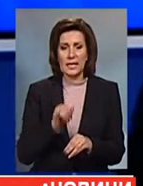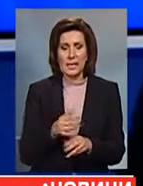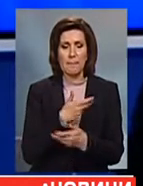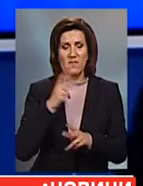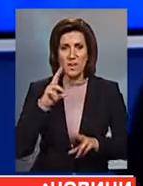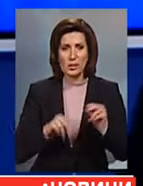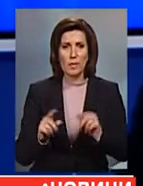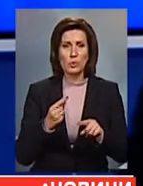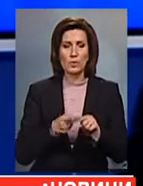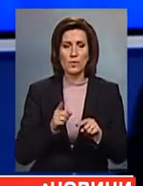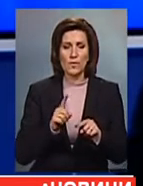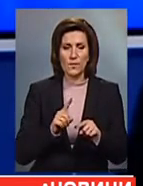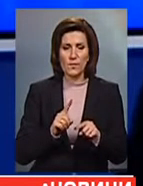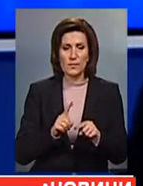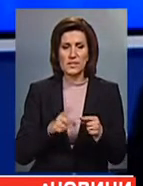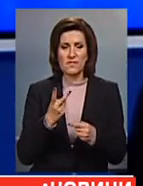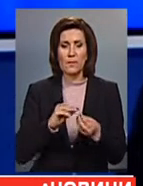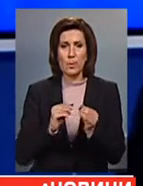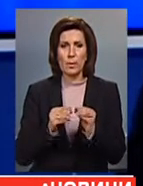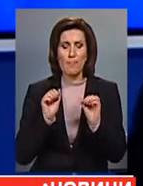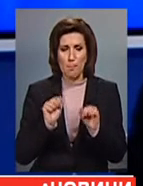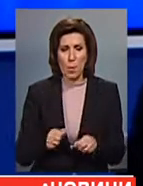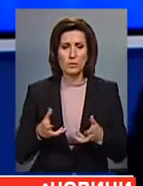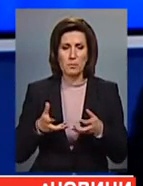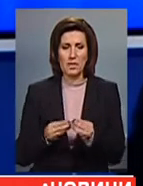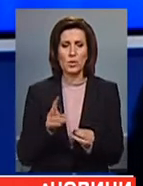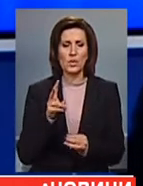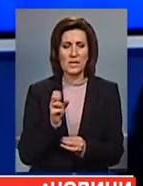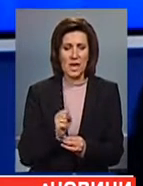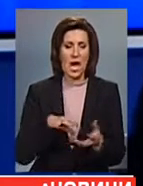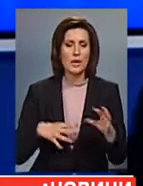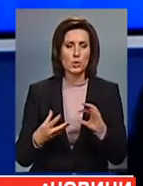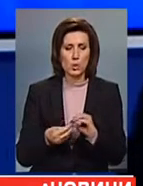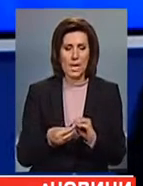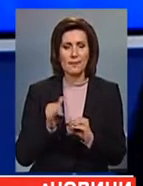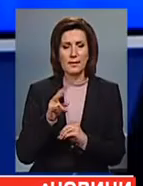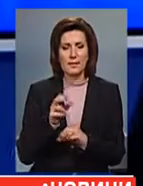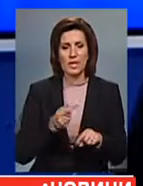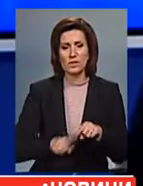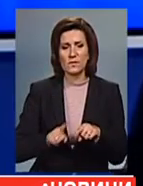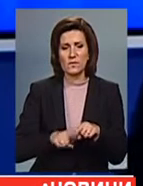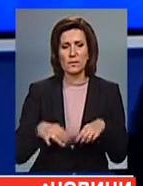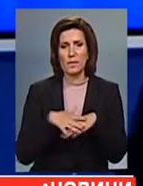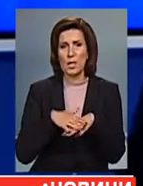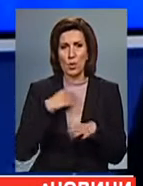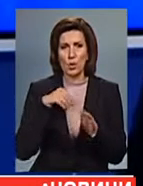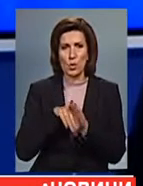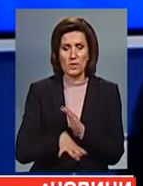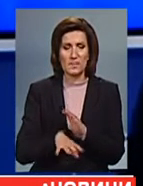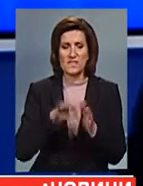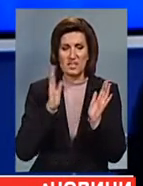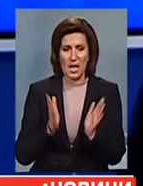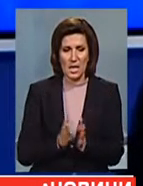ми вважаємо, що ці дві проблеми можуть вплинути на результати і на швидкість підрахунку голосів, і